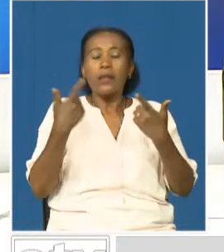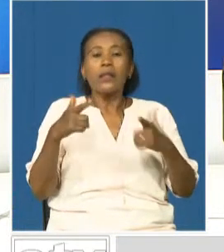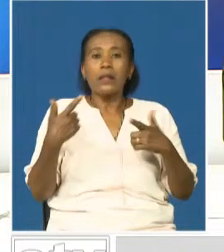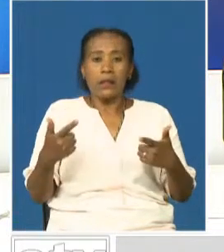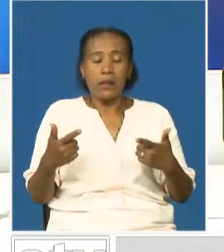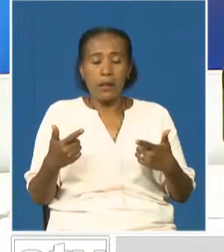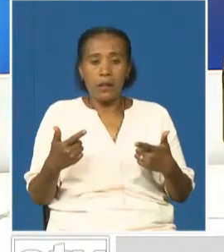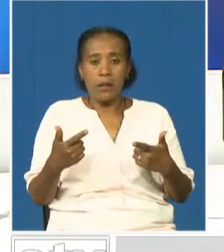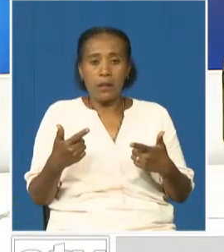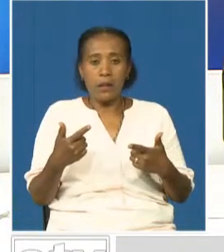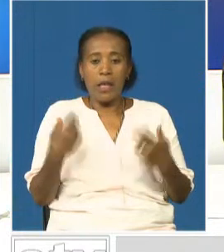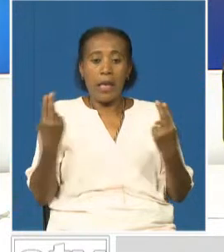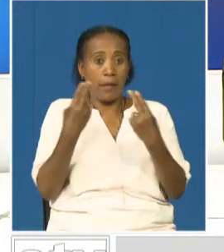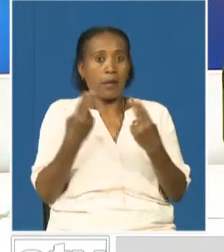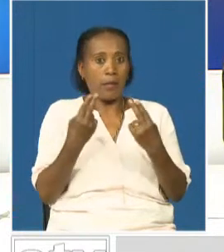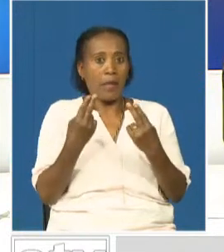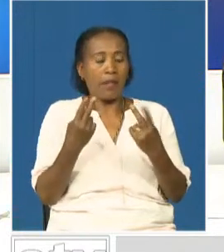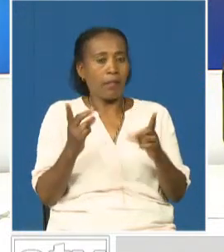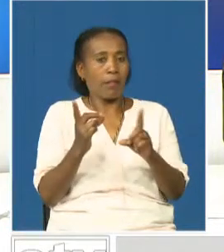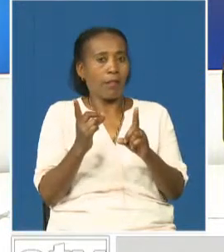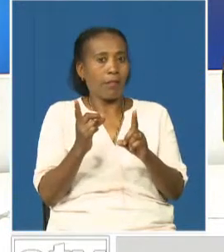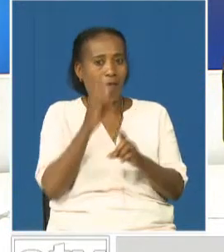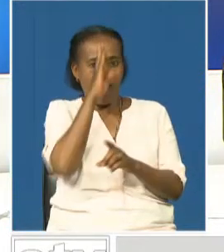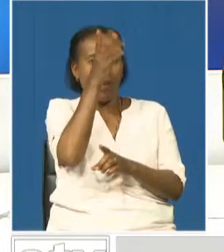እድል ከተጠቀምንበት ፈጥሯል።